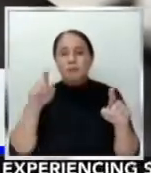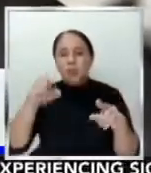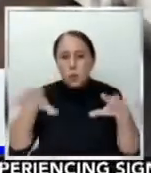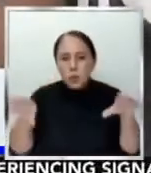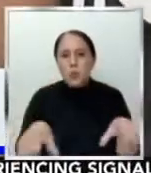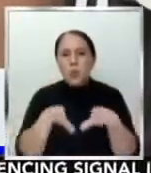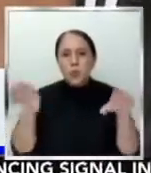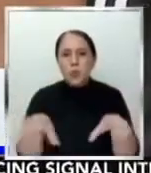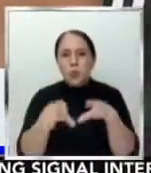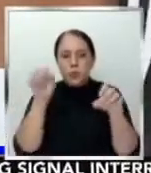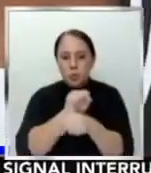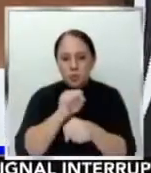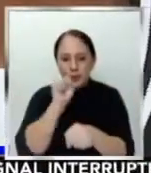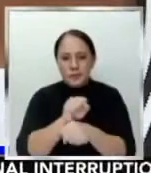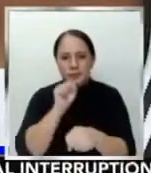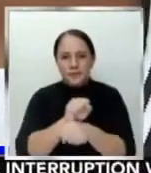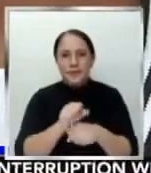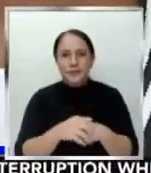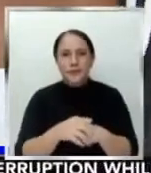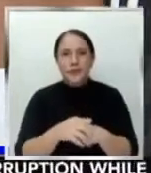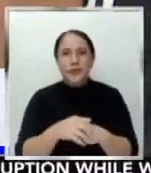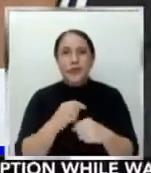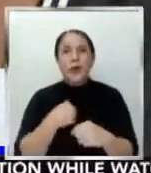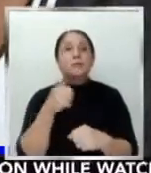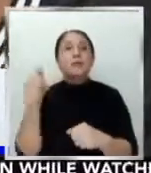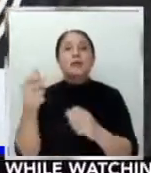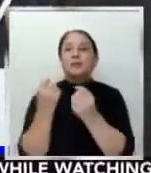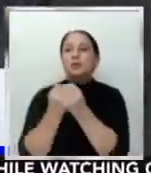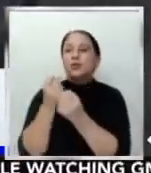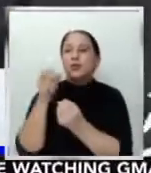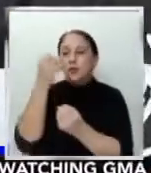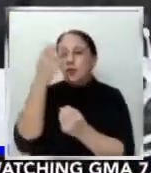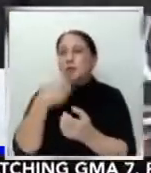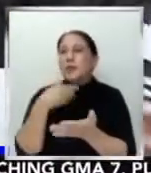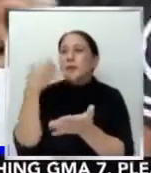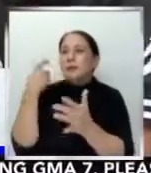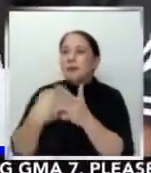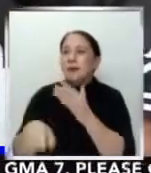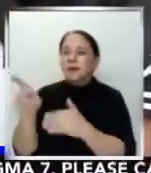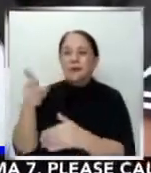buhay. Ako bahala sa iyo, Lolo, bibilang kita ng kotse pag yumaman ako.